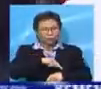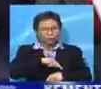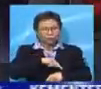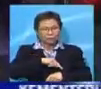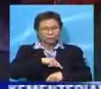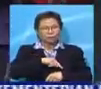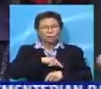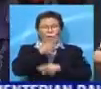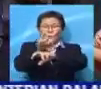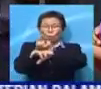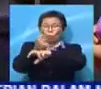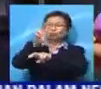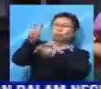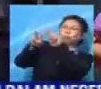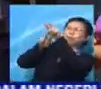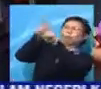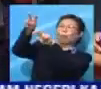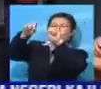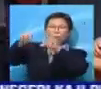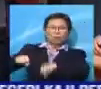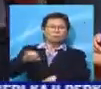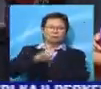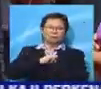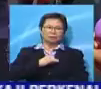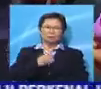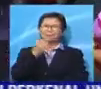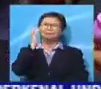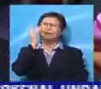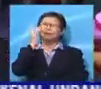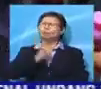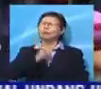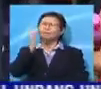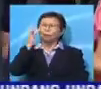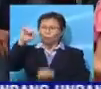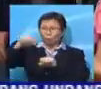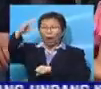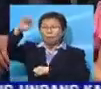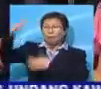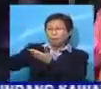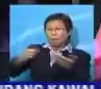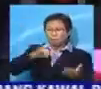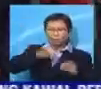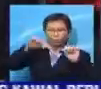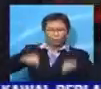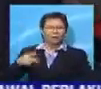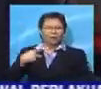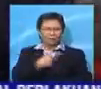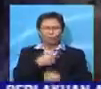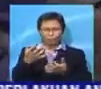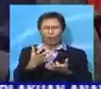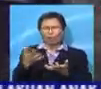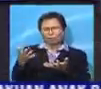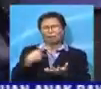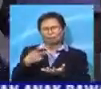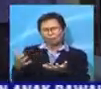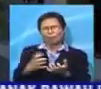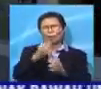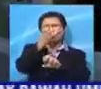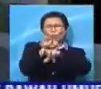rock climbing. Jadi saya seorang pun saya tak tahu. Abang boleh bawa saya tak, bang? Kami pun memang nak pergi rock climbing ni, boleh join